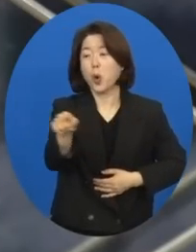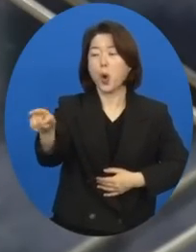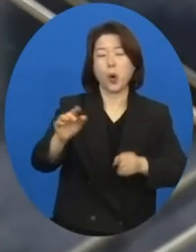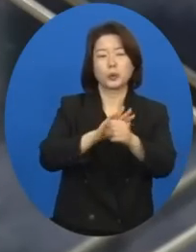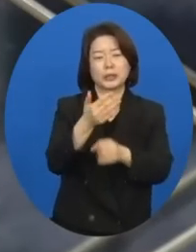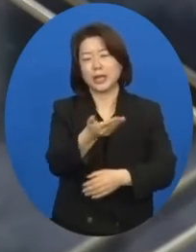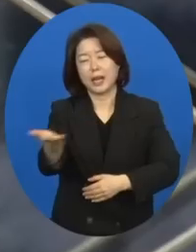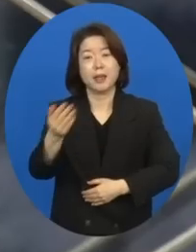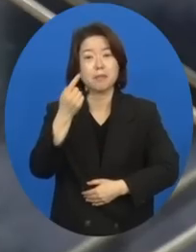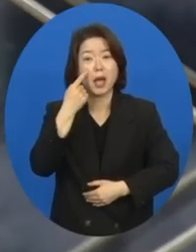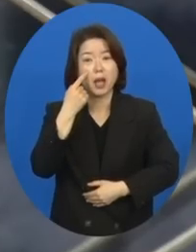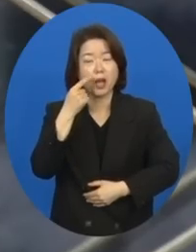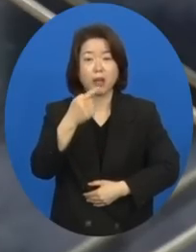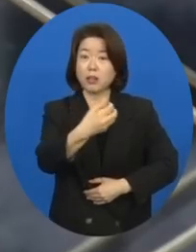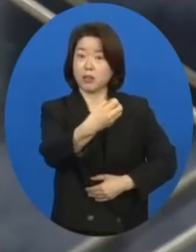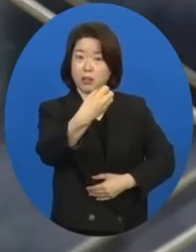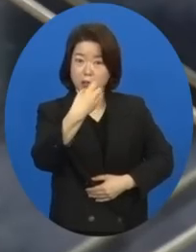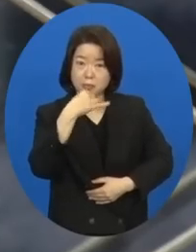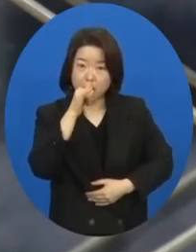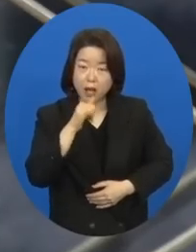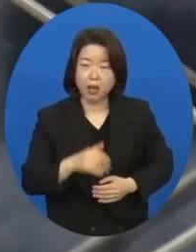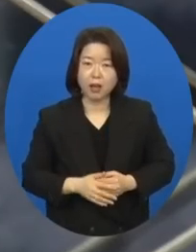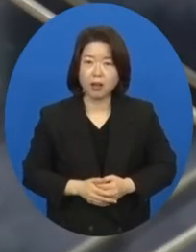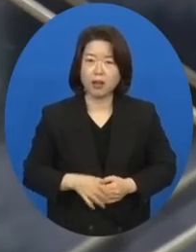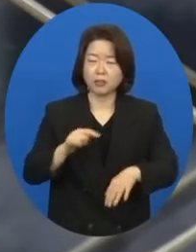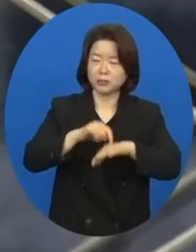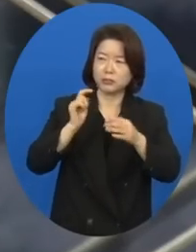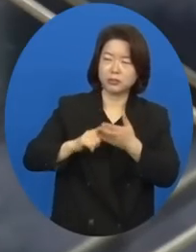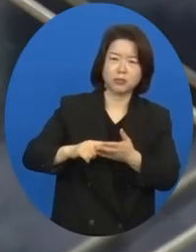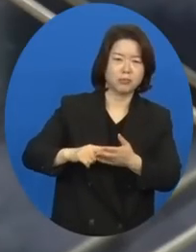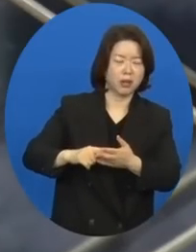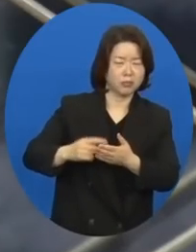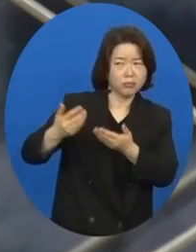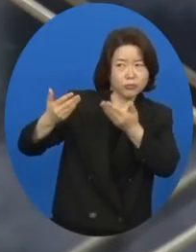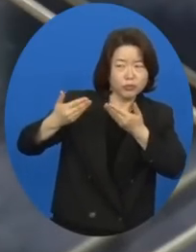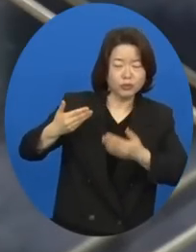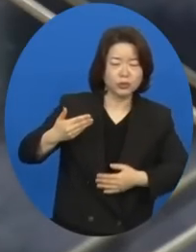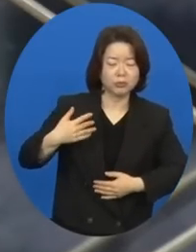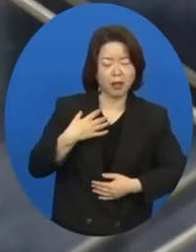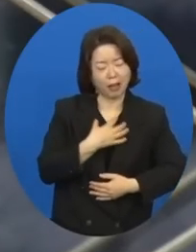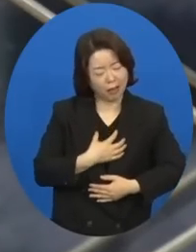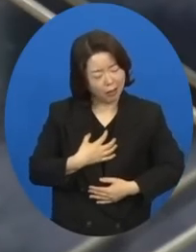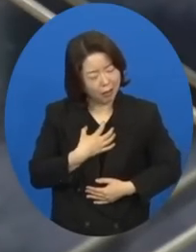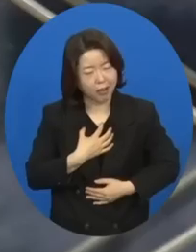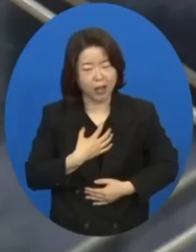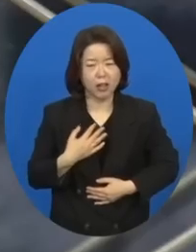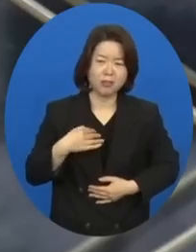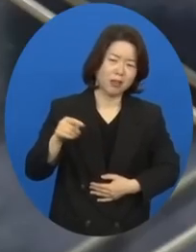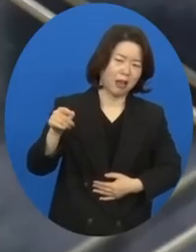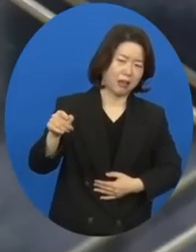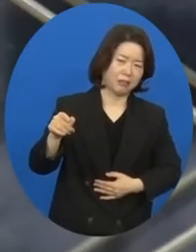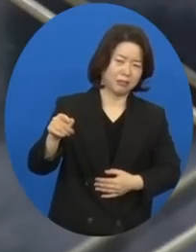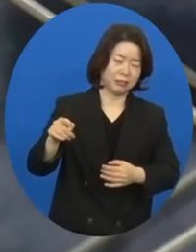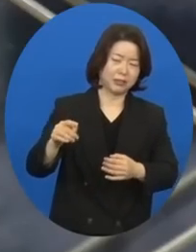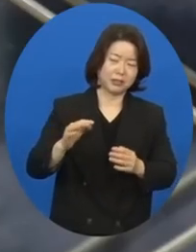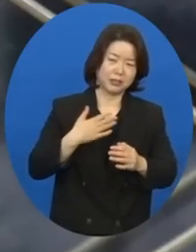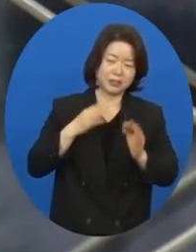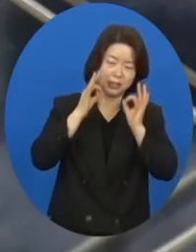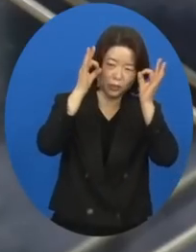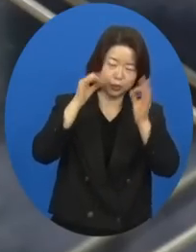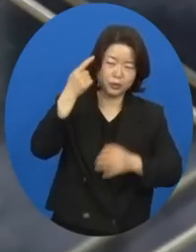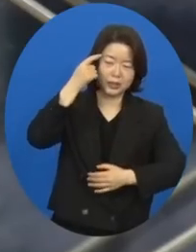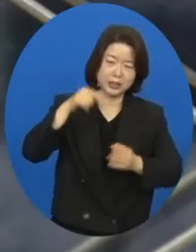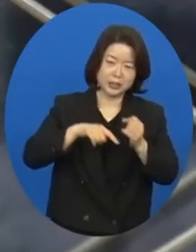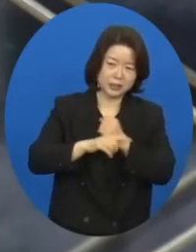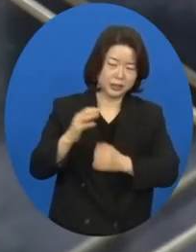있겠니? 그런데 그런 마음을 받을 때마다 마음이 너무나도 괴롭고, 자기는 도무지 내 노력과 내